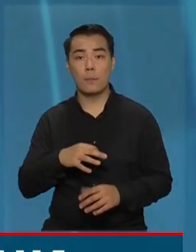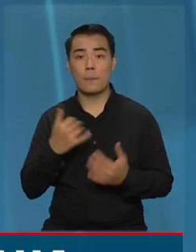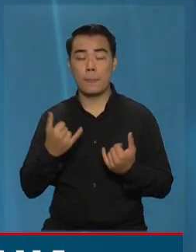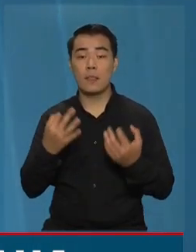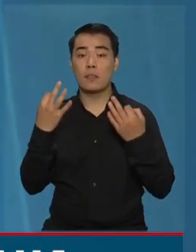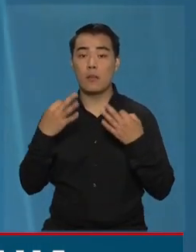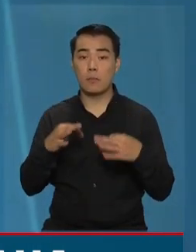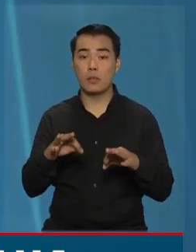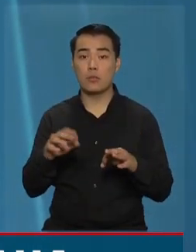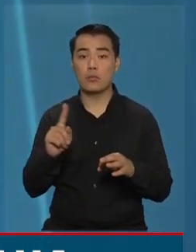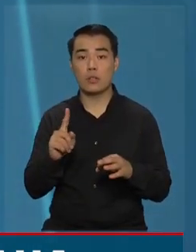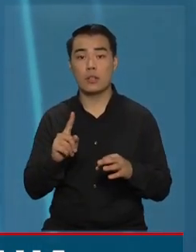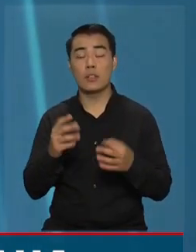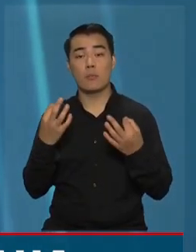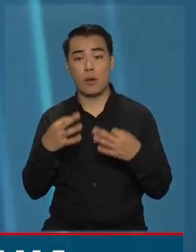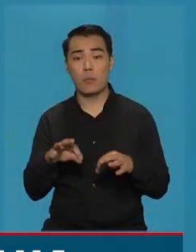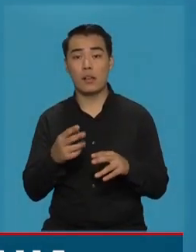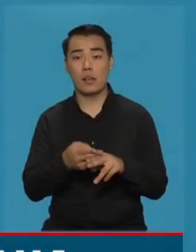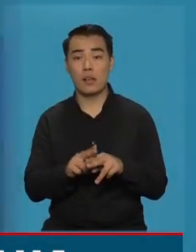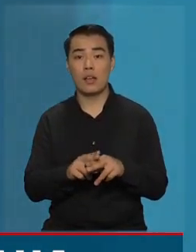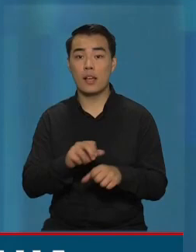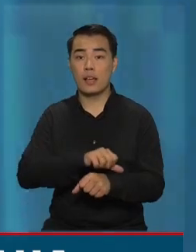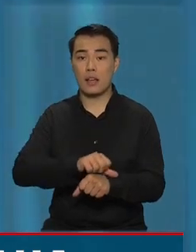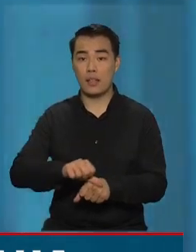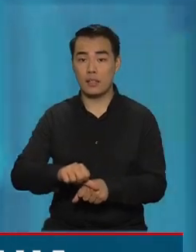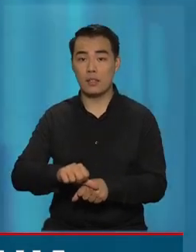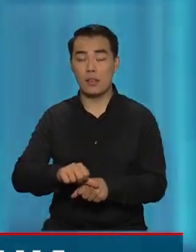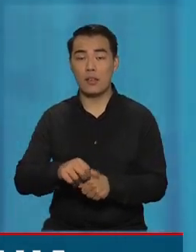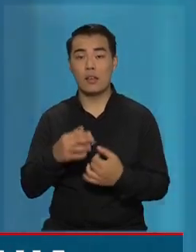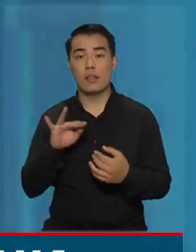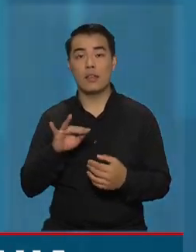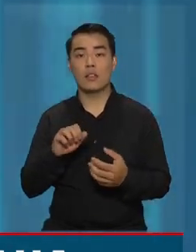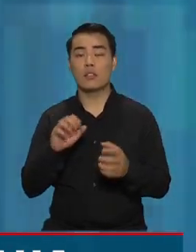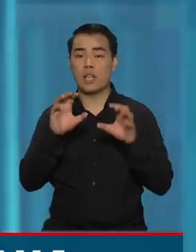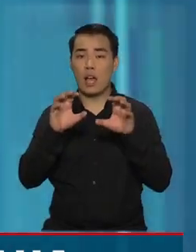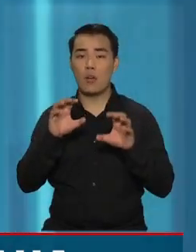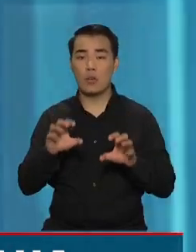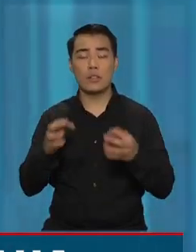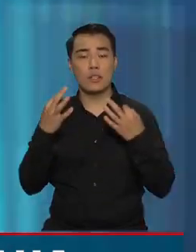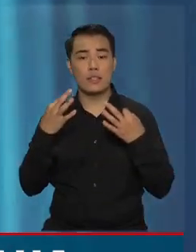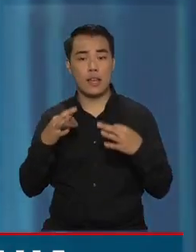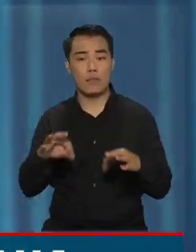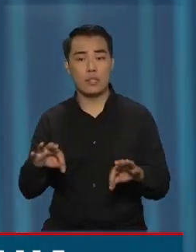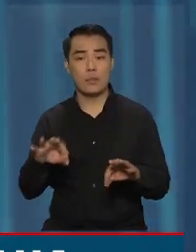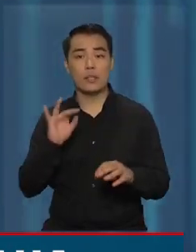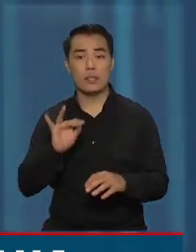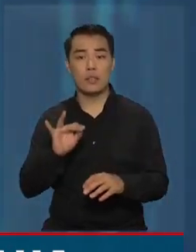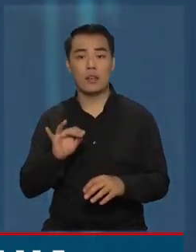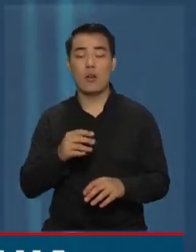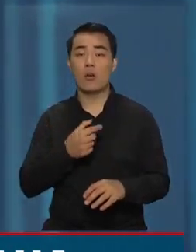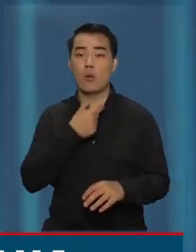демаркации, скажем так, демаркации именно границ, о суверенитете, о независимости. И